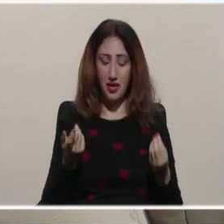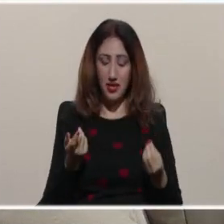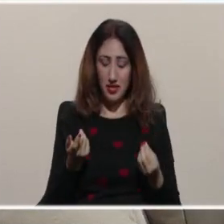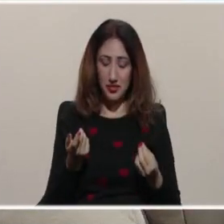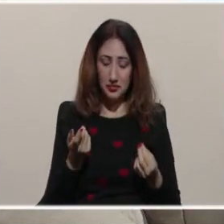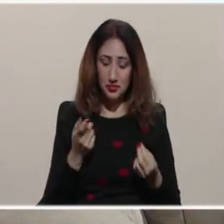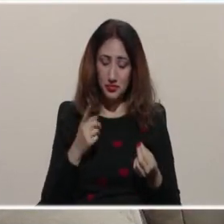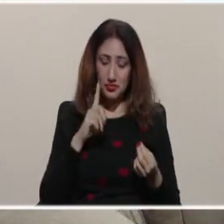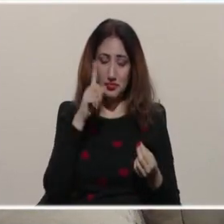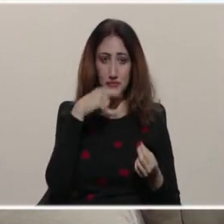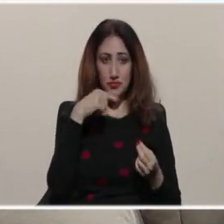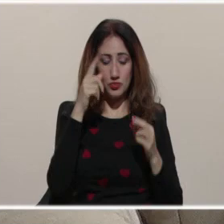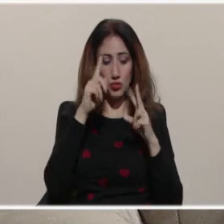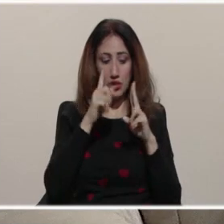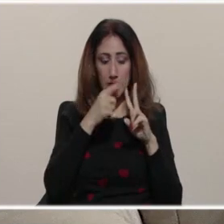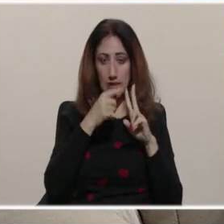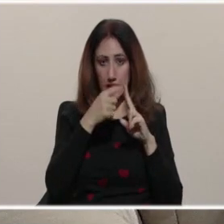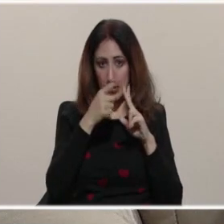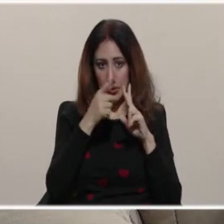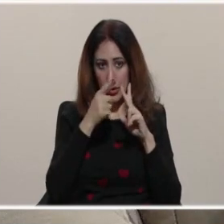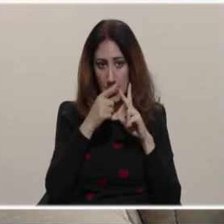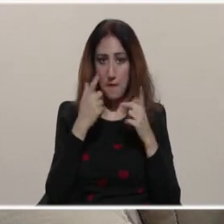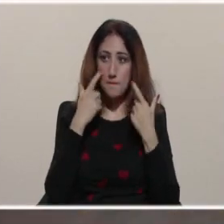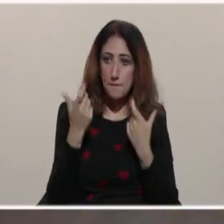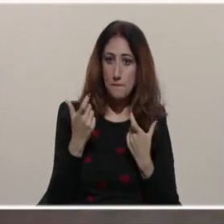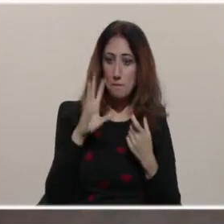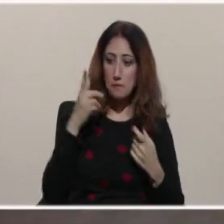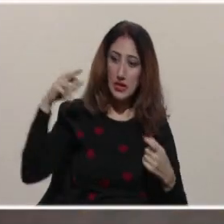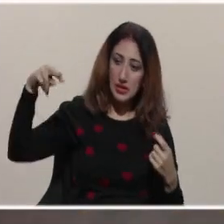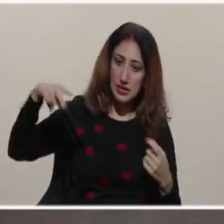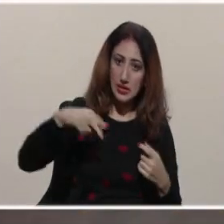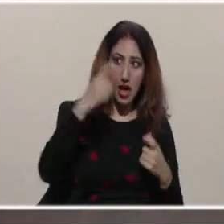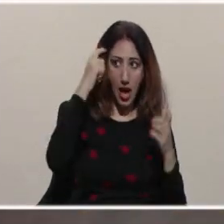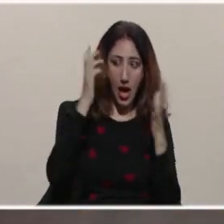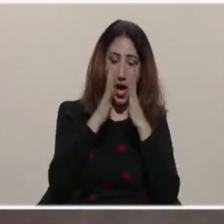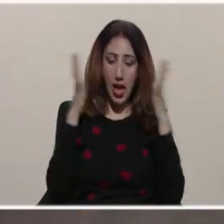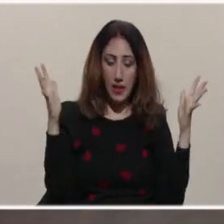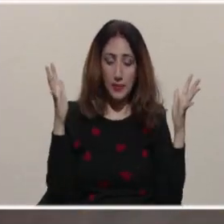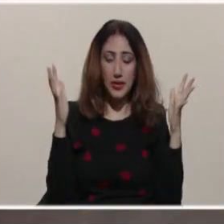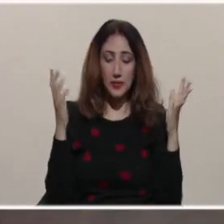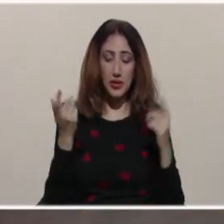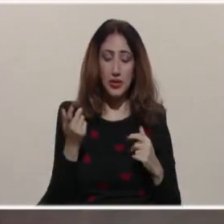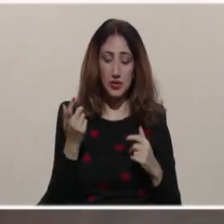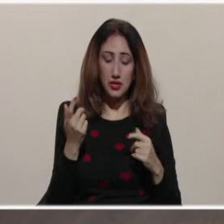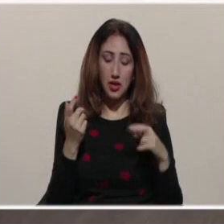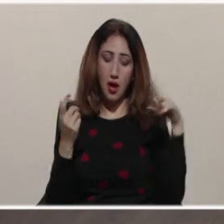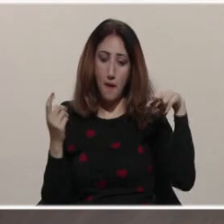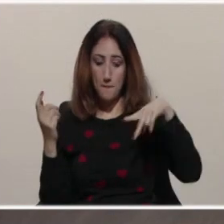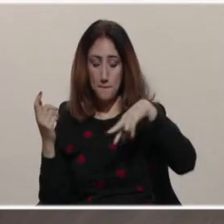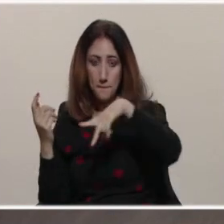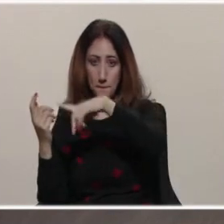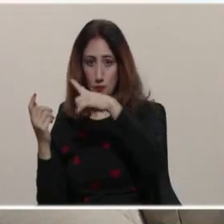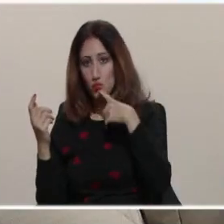واحده، تاني يوم الصحابه منتظرين مين يعدي، عالم كبير، حد كبير قوي. فاذا اللي بيعدي